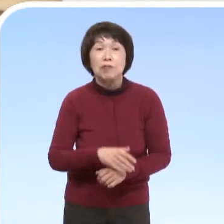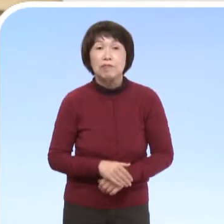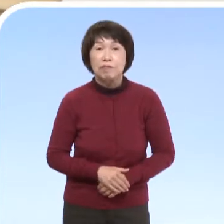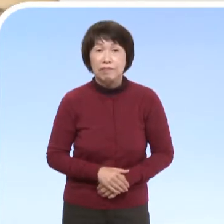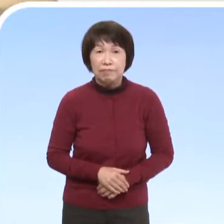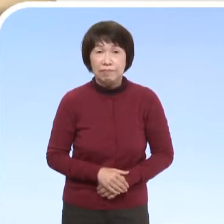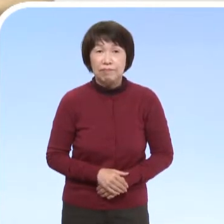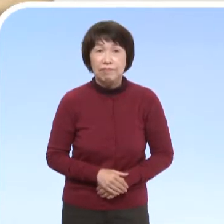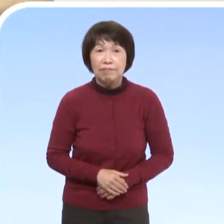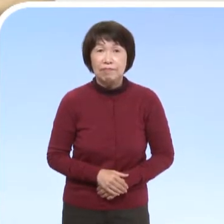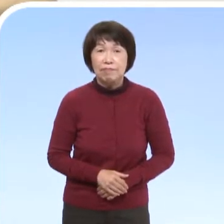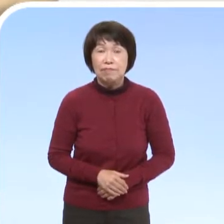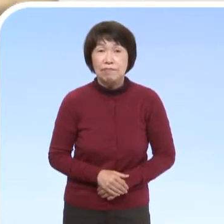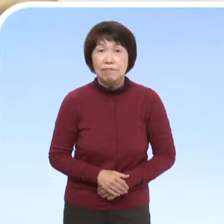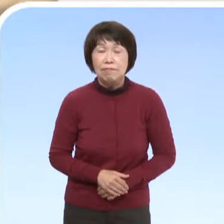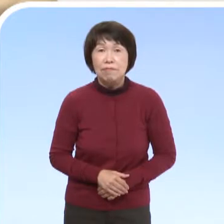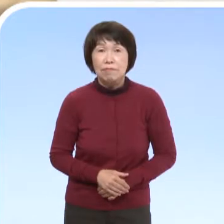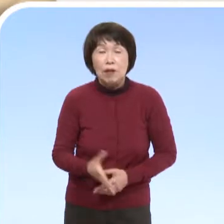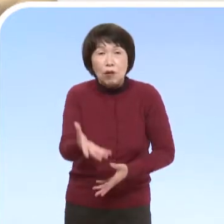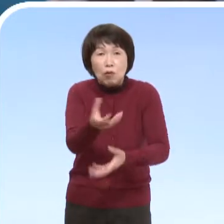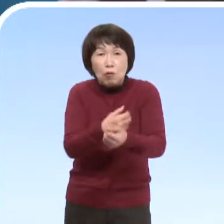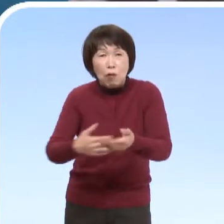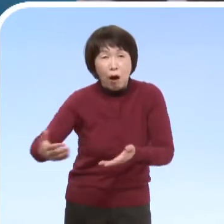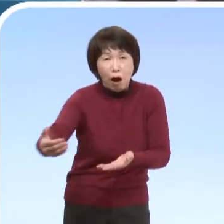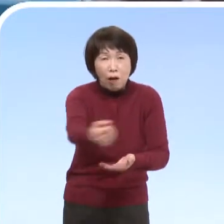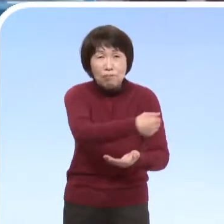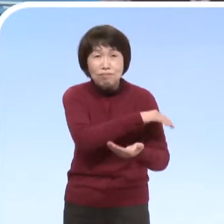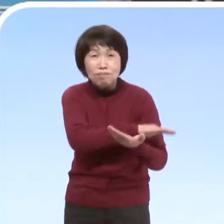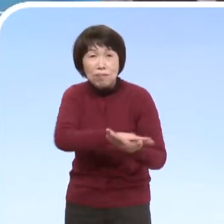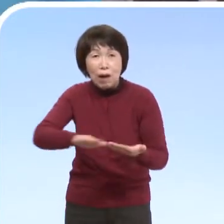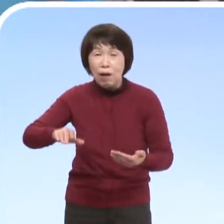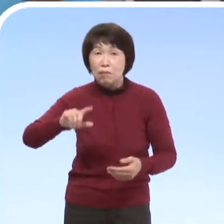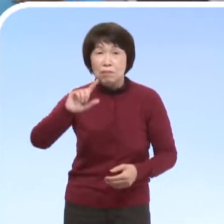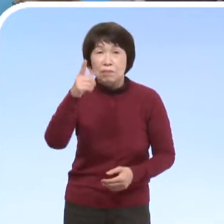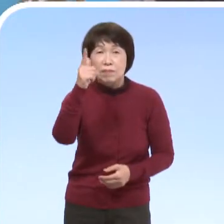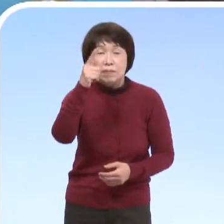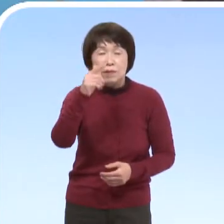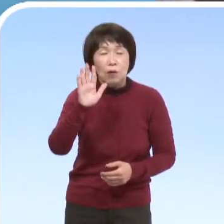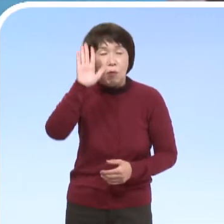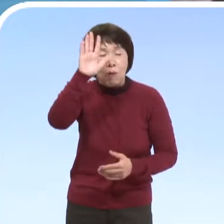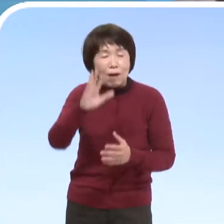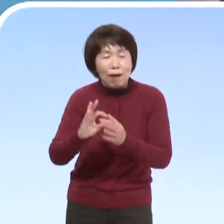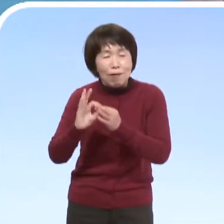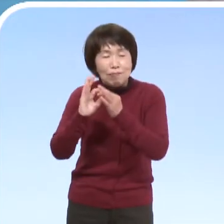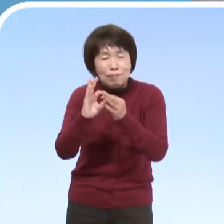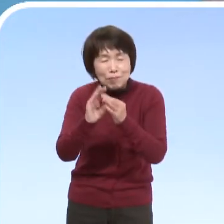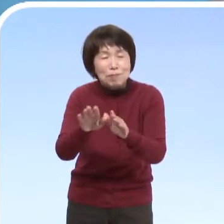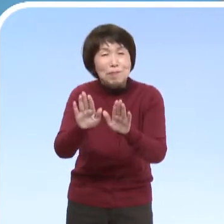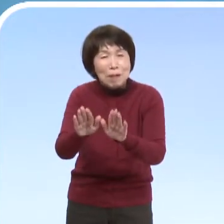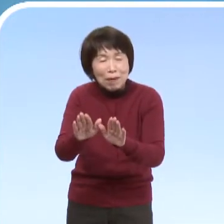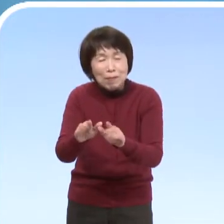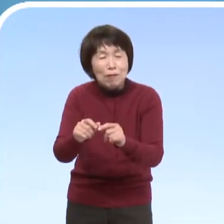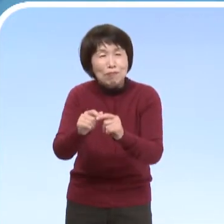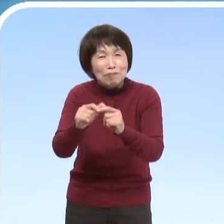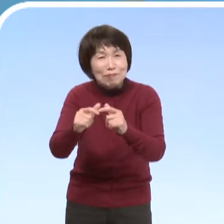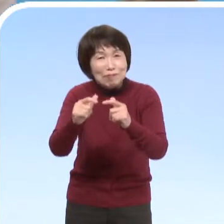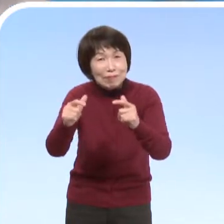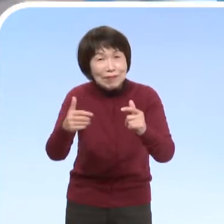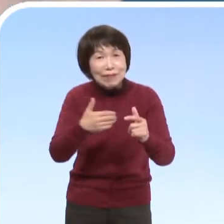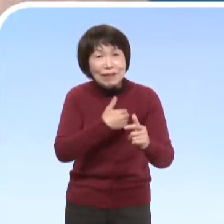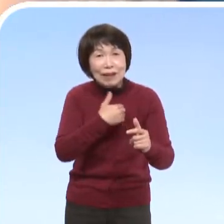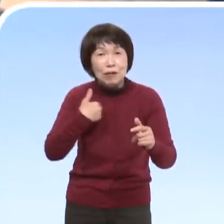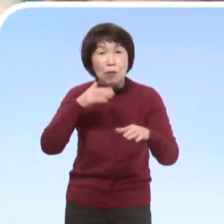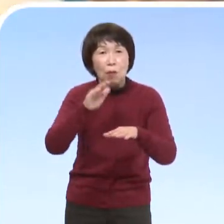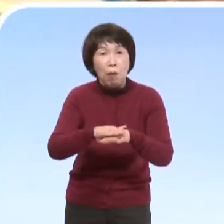、そしてその水産のね貴重な資源として後に持続していけるようにというそうい